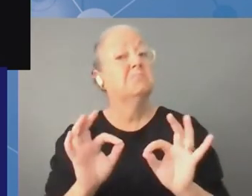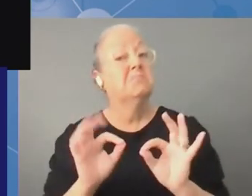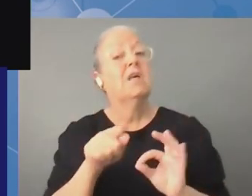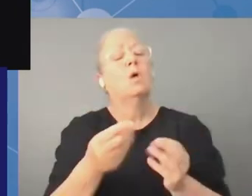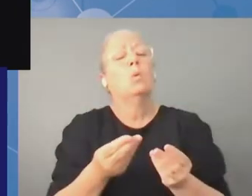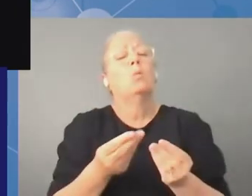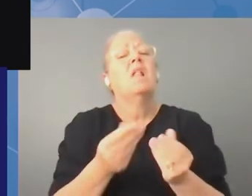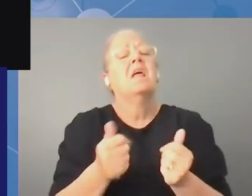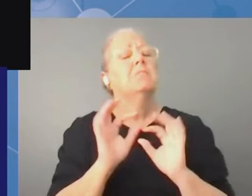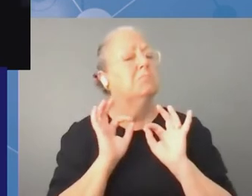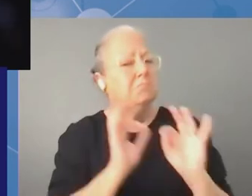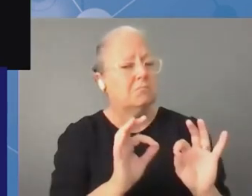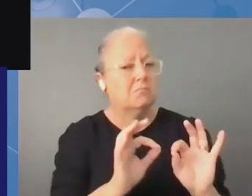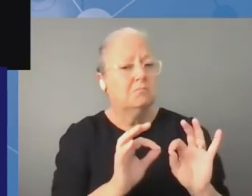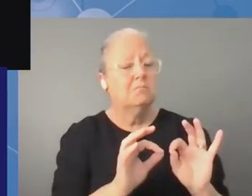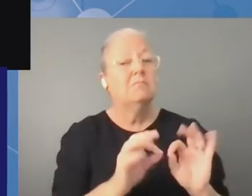وأعداد اللغات كانت عديدة.